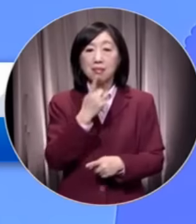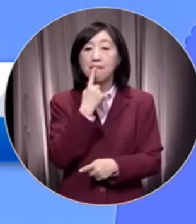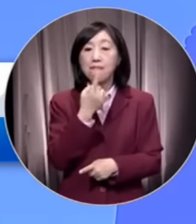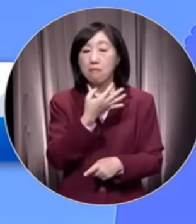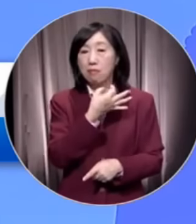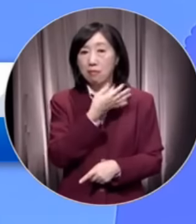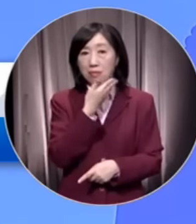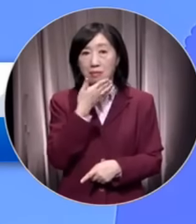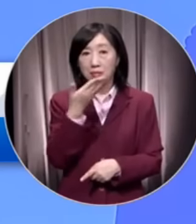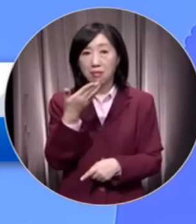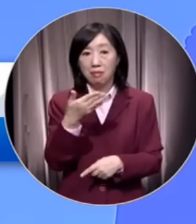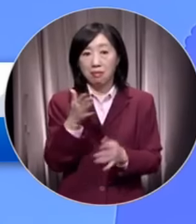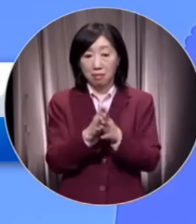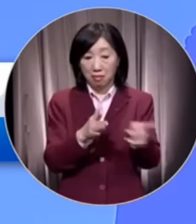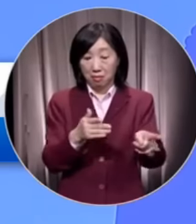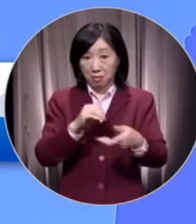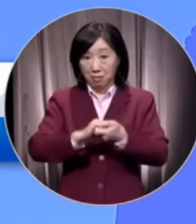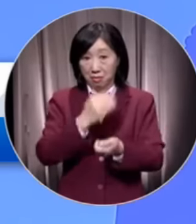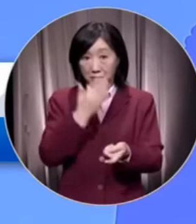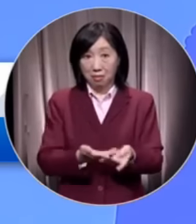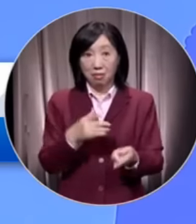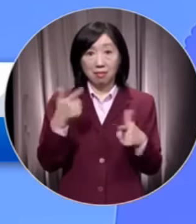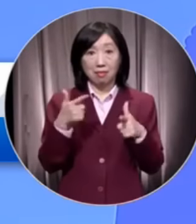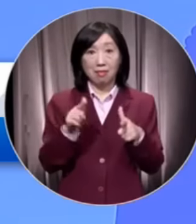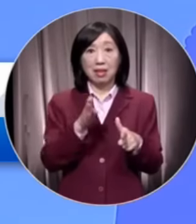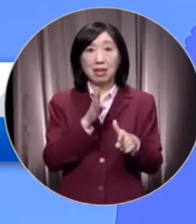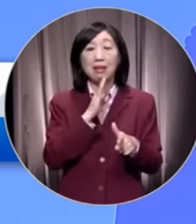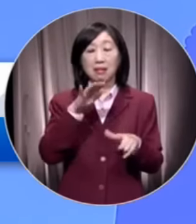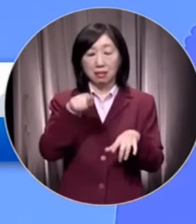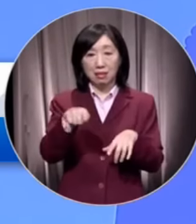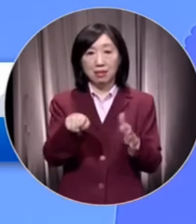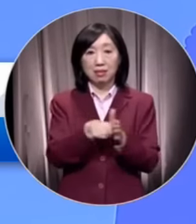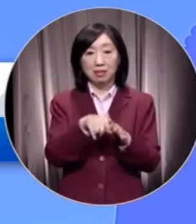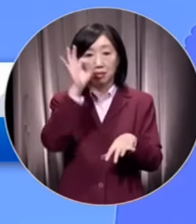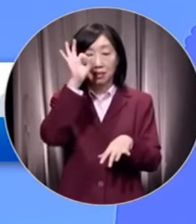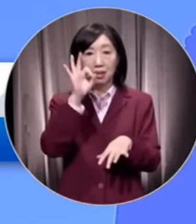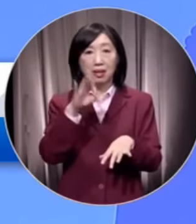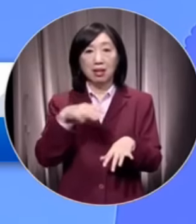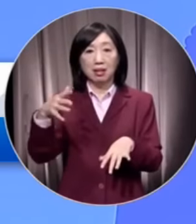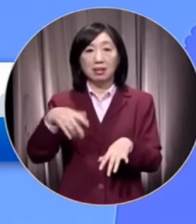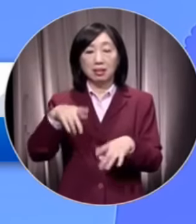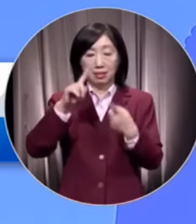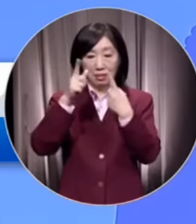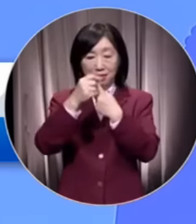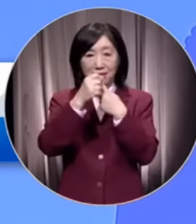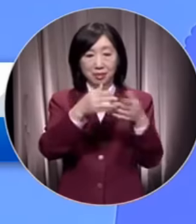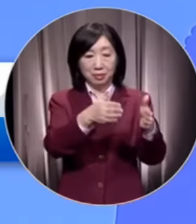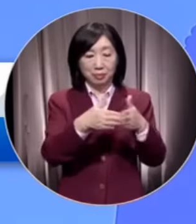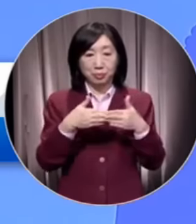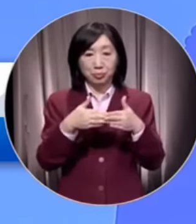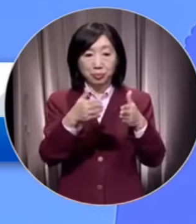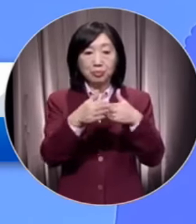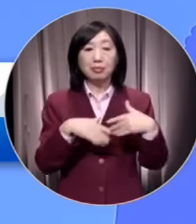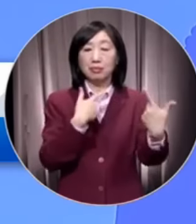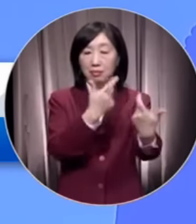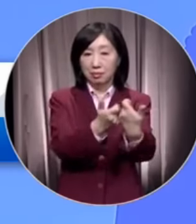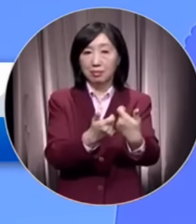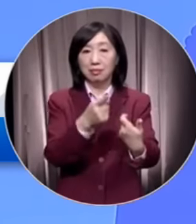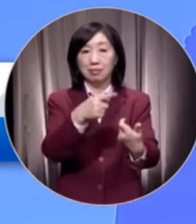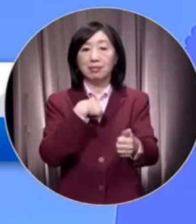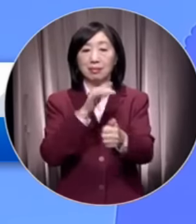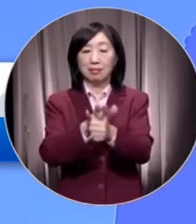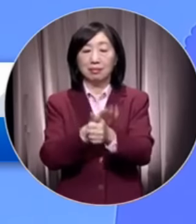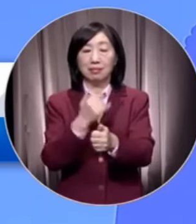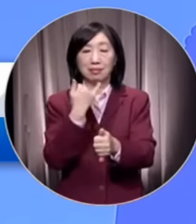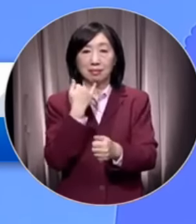动成长完全不可行，只是供给需求面需要一个拉动一个推动，而加薪带动成长